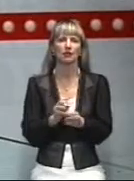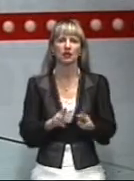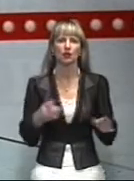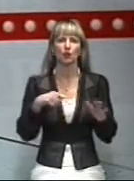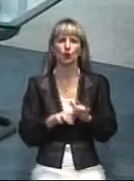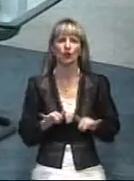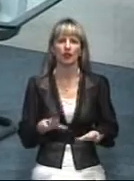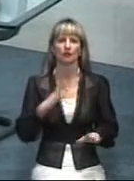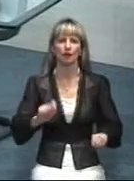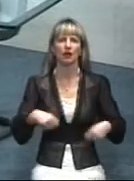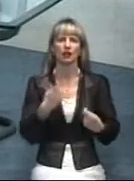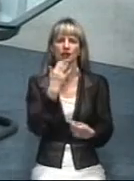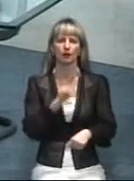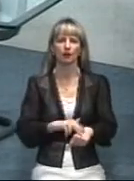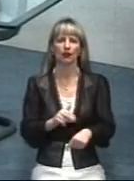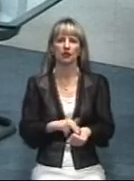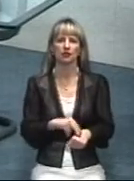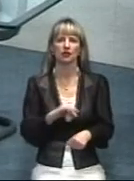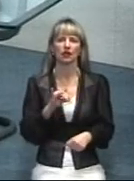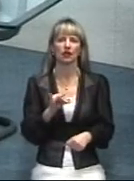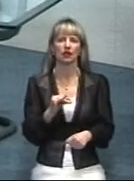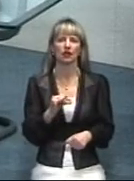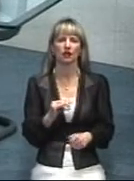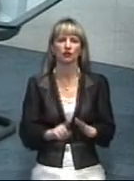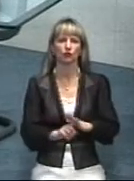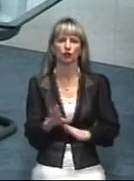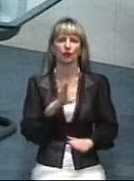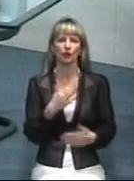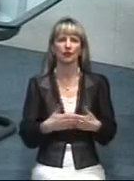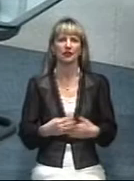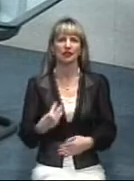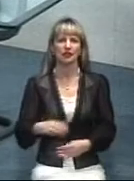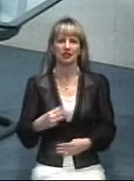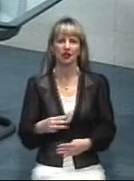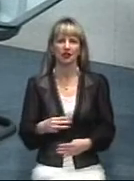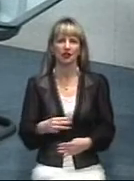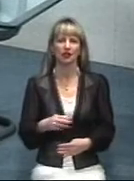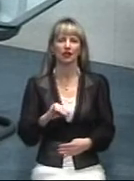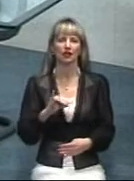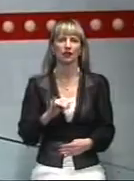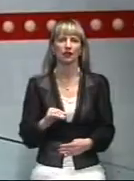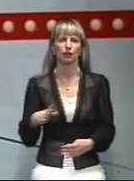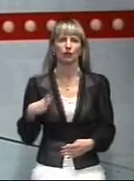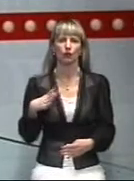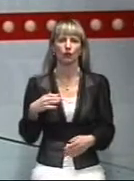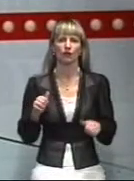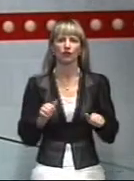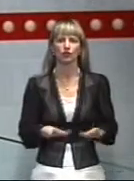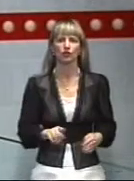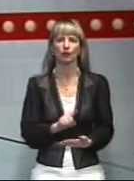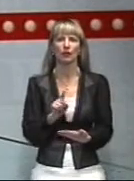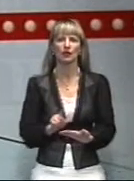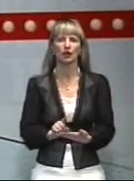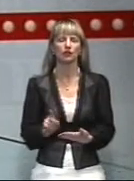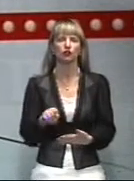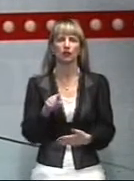які були передані Національній поліції. Якщо мені пам'ять не зраджує, спочатку їх було близько 30, і тому було вирішено питання, щоб